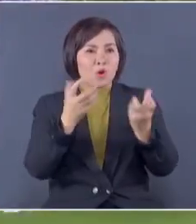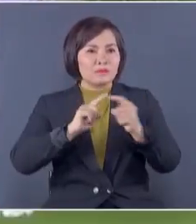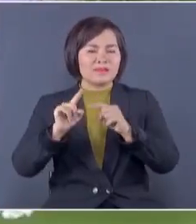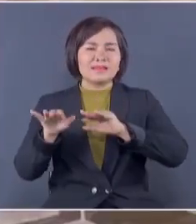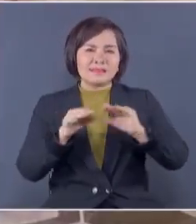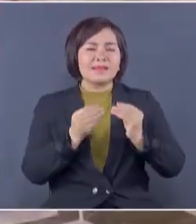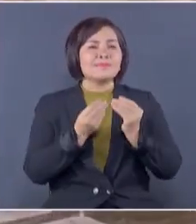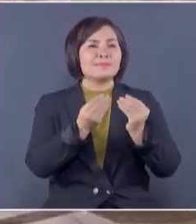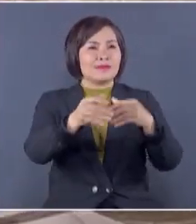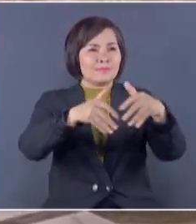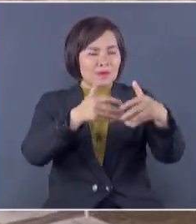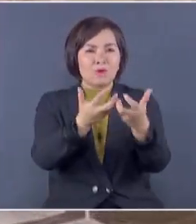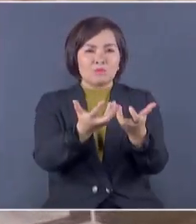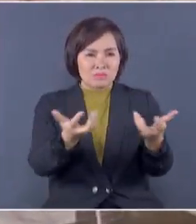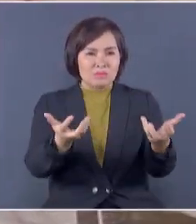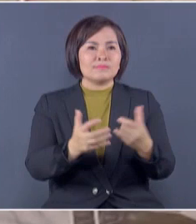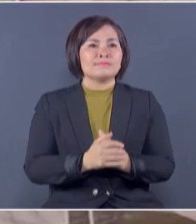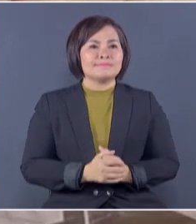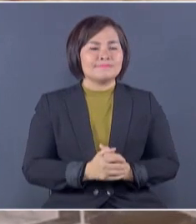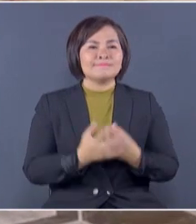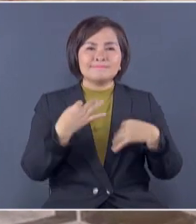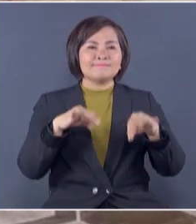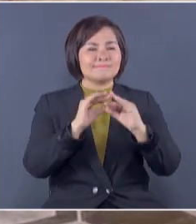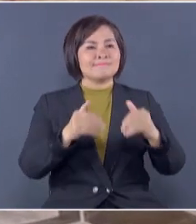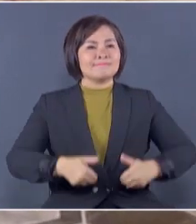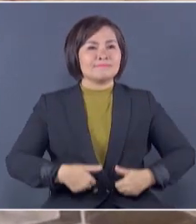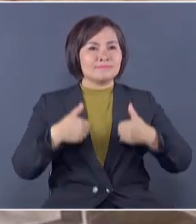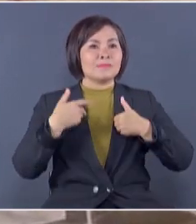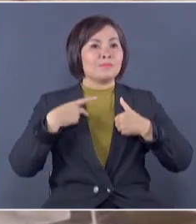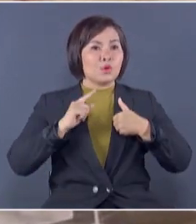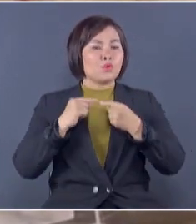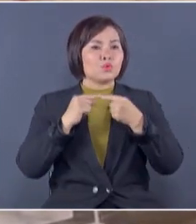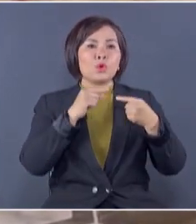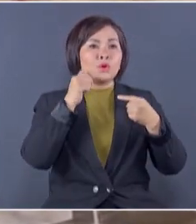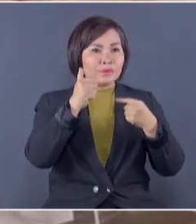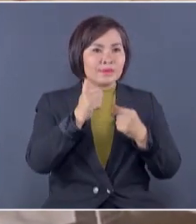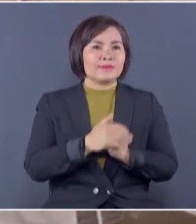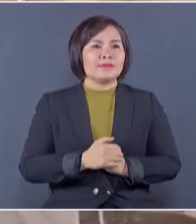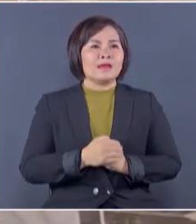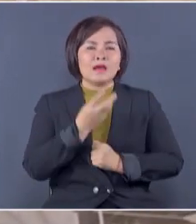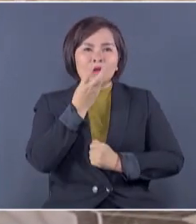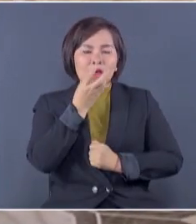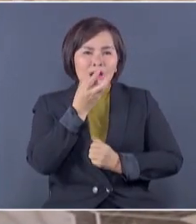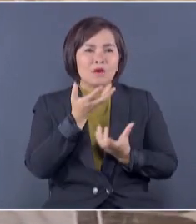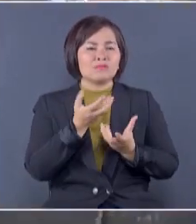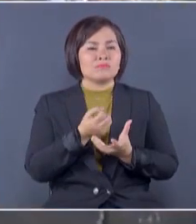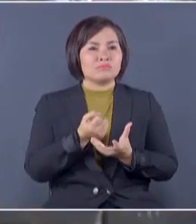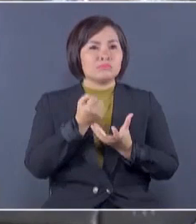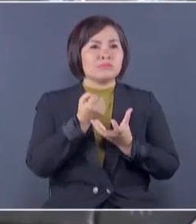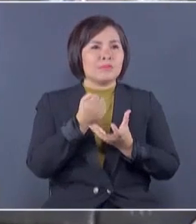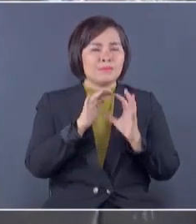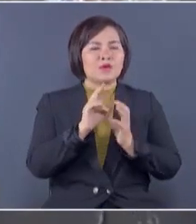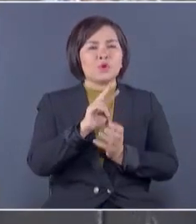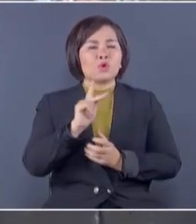พเป็นสิ่งที่เขาบอกว่าเอาไปใช้ชีวิตได้ต่อเนื่องครับเพราะเนื่องจากว่าเตรียมข้าวสารถุงละเกือบ2กิโล